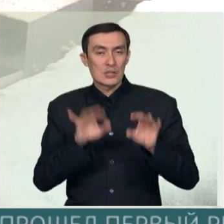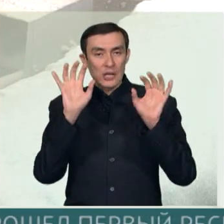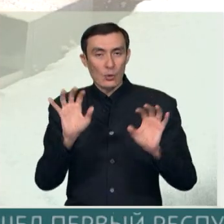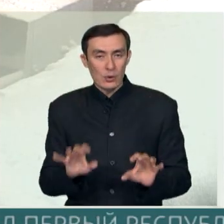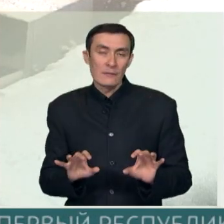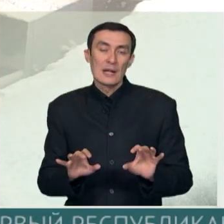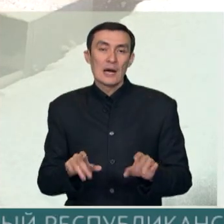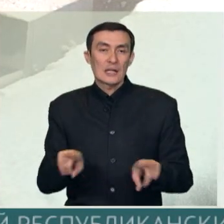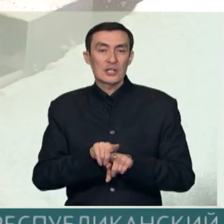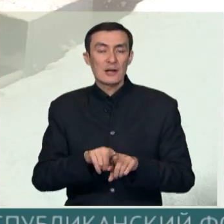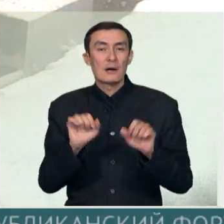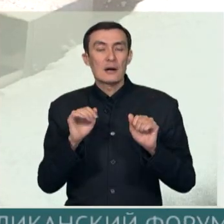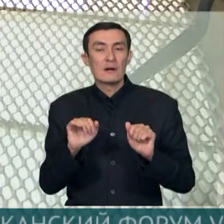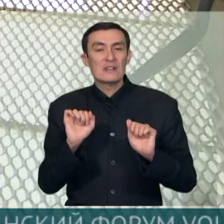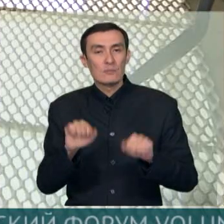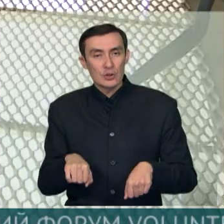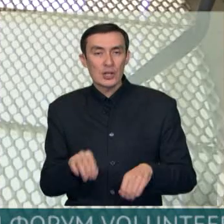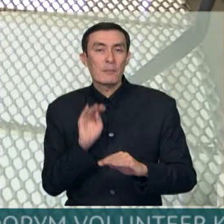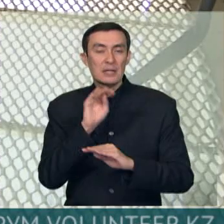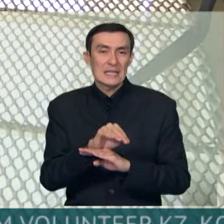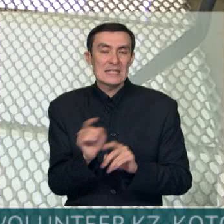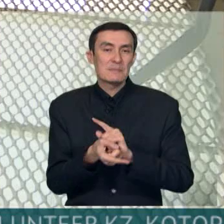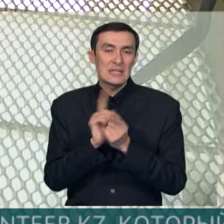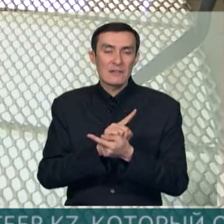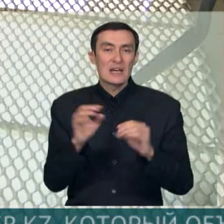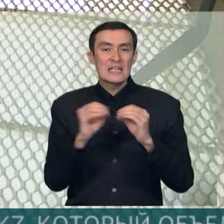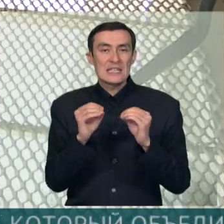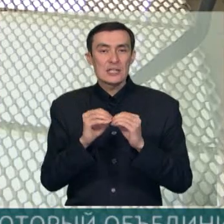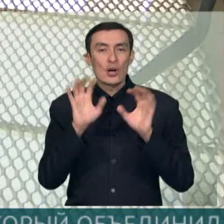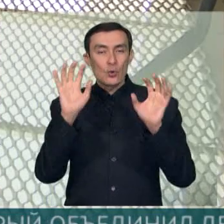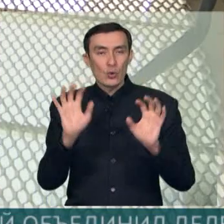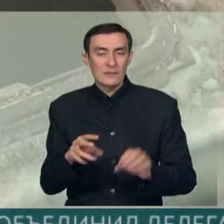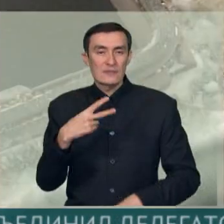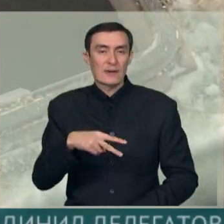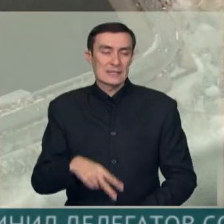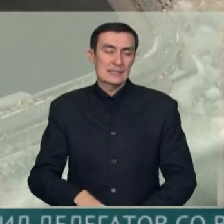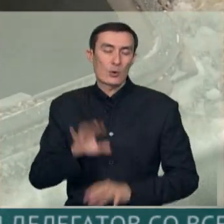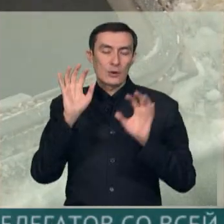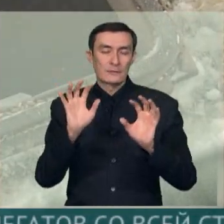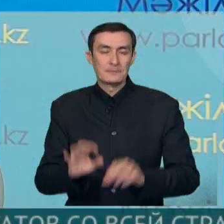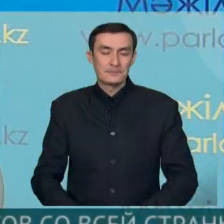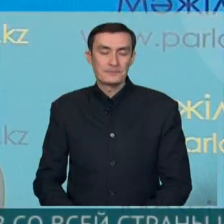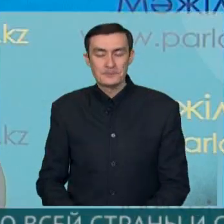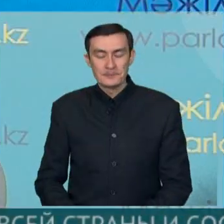регулировании АПК предусматривает дополнения и изменения в 10 кодексов и 20 законов.